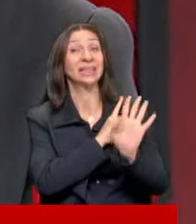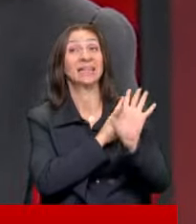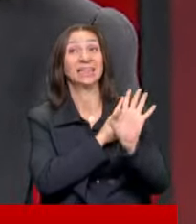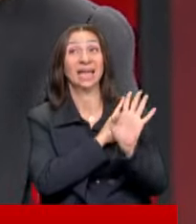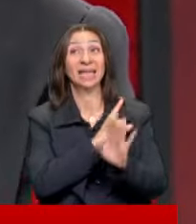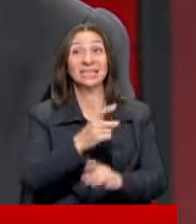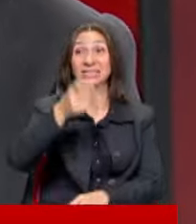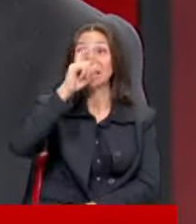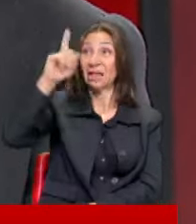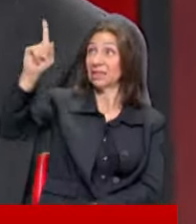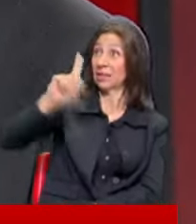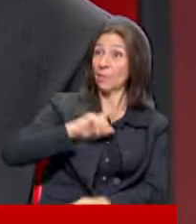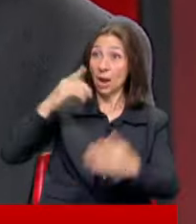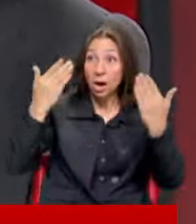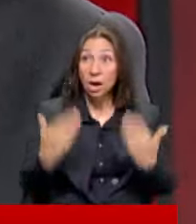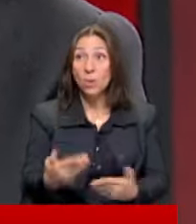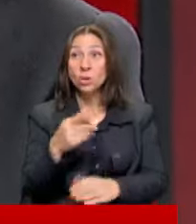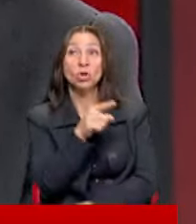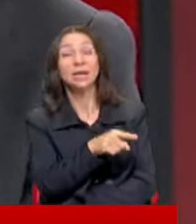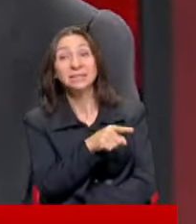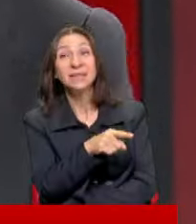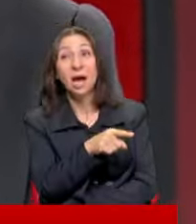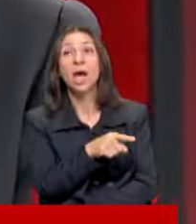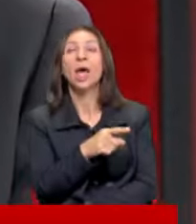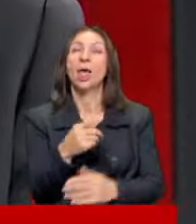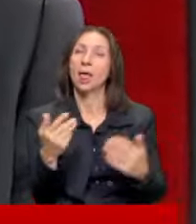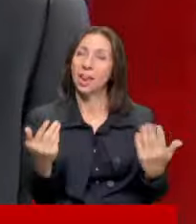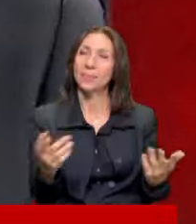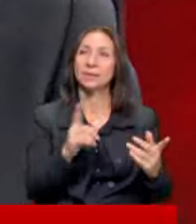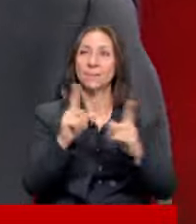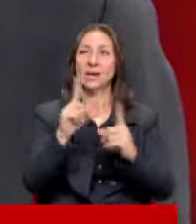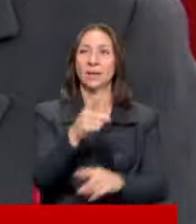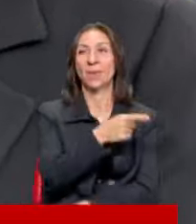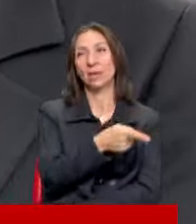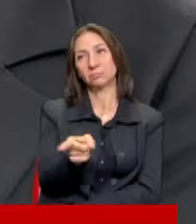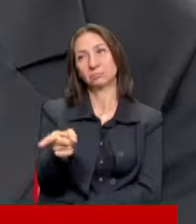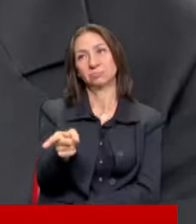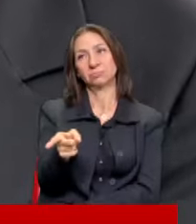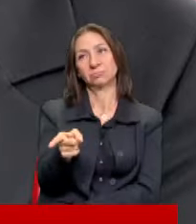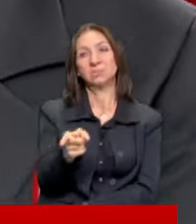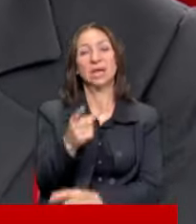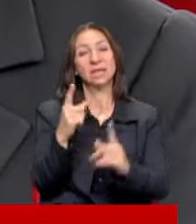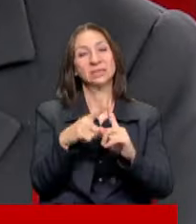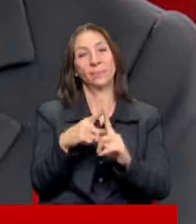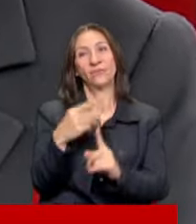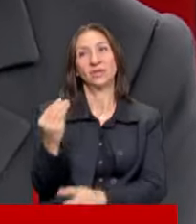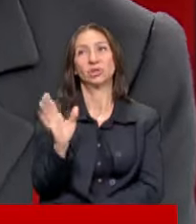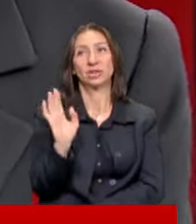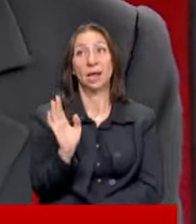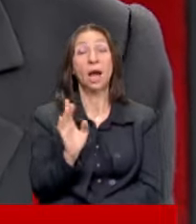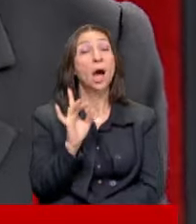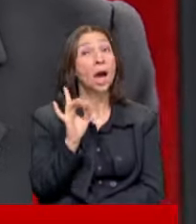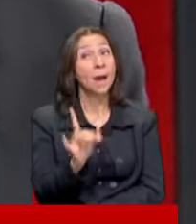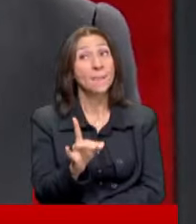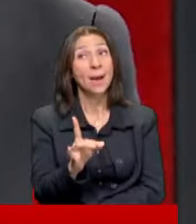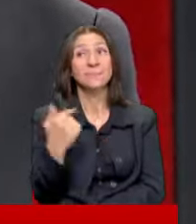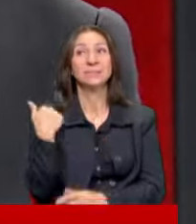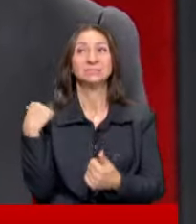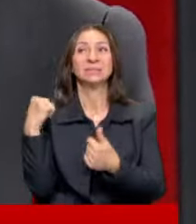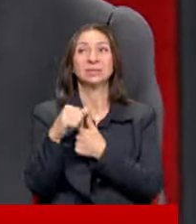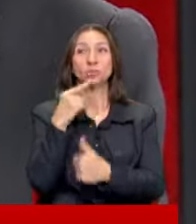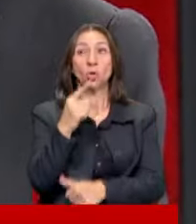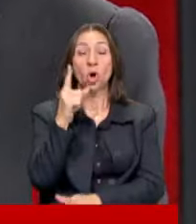de saraydan aldığı talimat hatlarla hareket edenler Elbette ki yargı önünde Eee gerekli hesabı verecekler ancak bizim yine